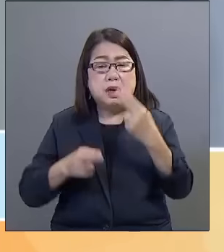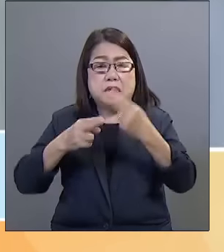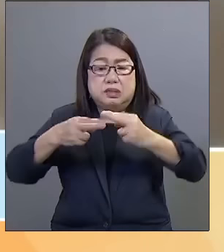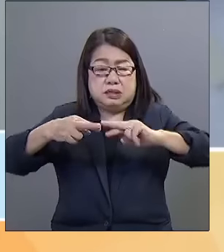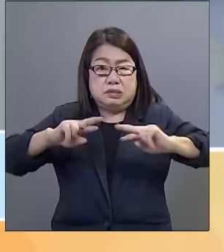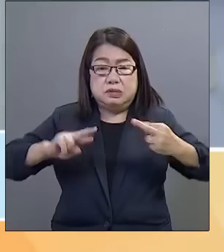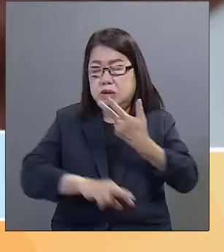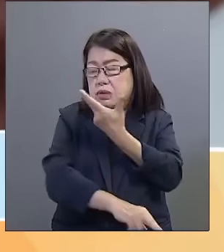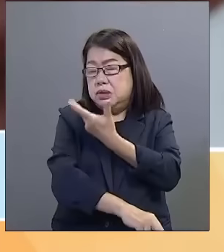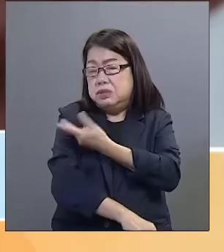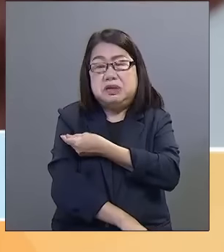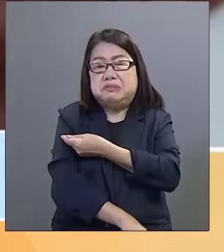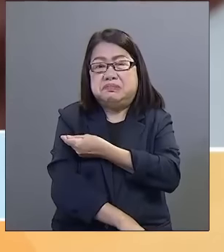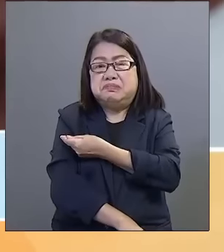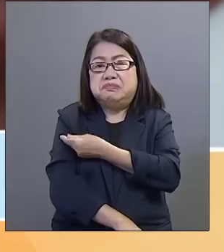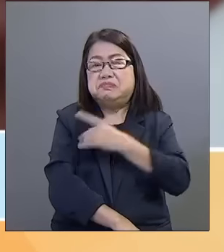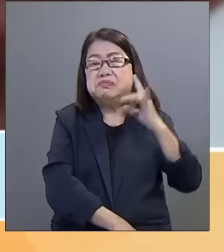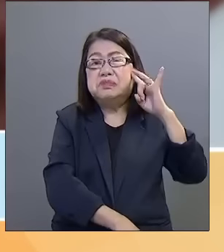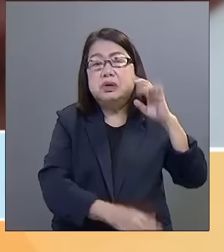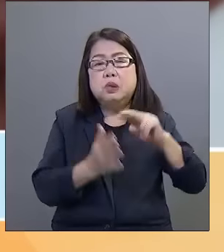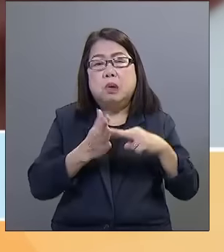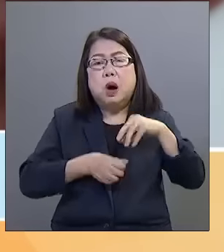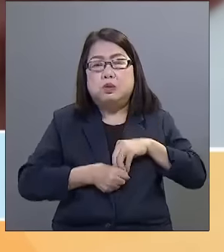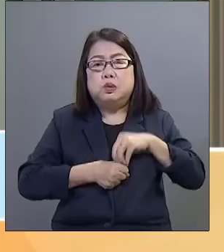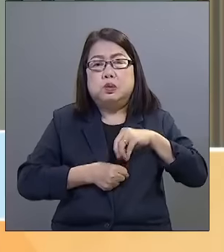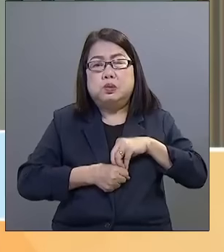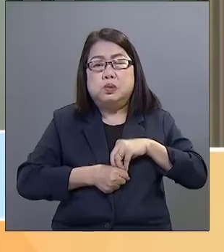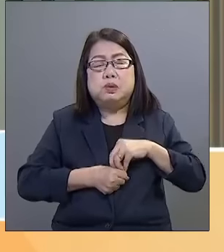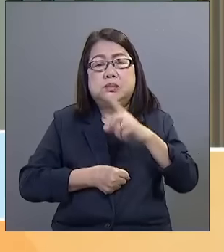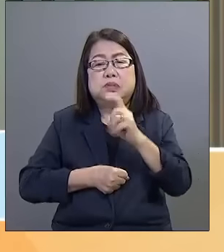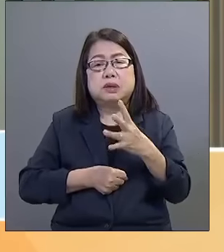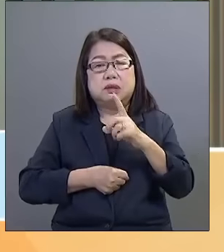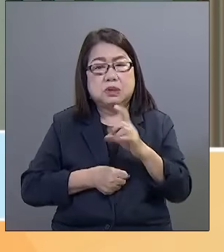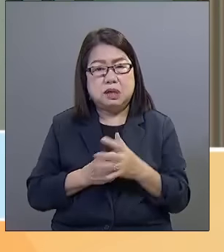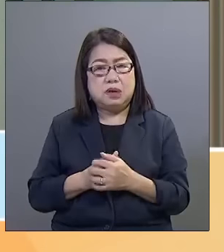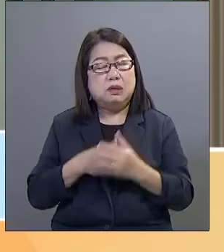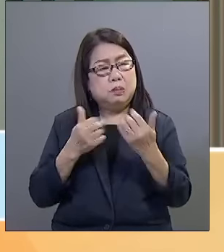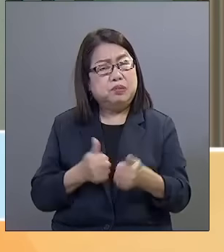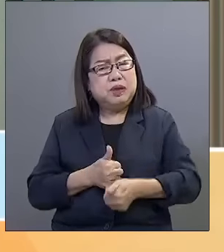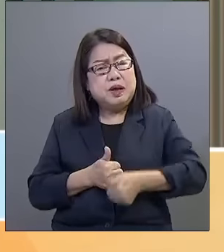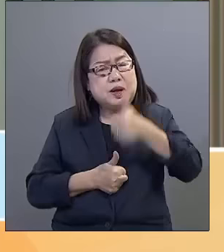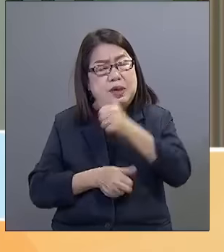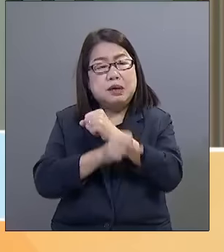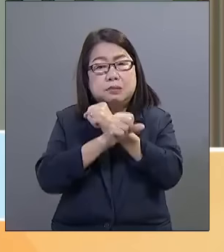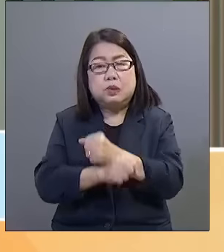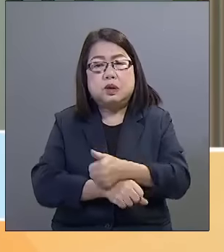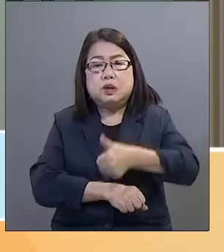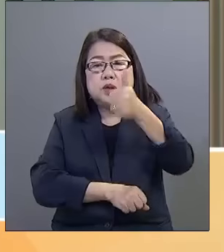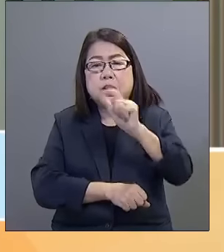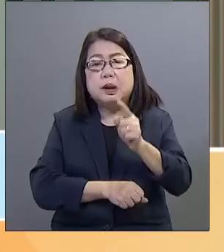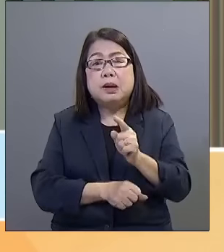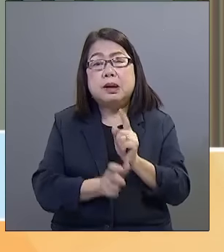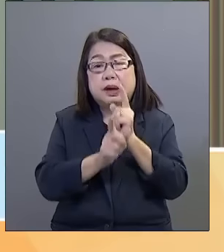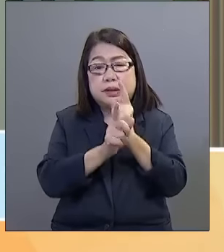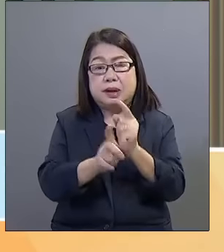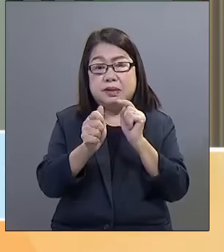ค่ะ นะแปลว่าตอนนี้ถ้าเครื่องไม้เครื่องมือที่จะรับมือโควิด19ได้ดีเนี่ยอาจารย์ก็คิดเห็นว่าน่